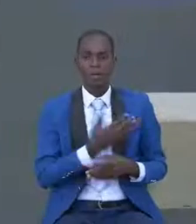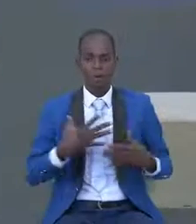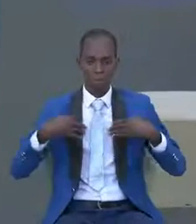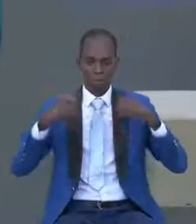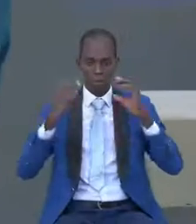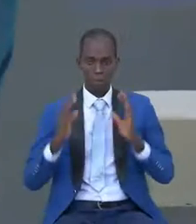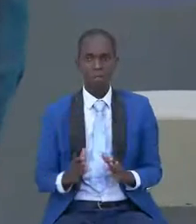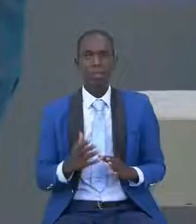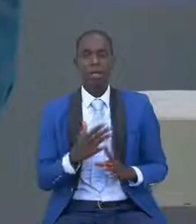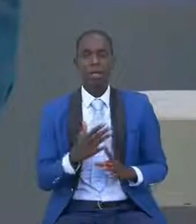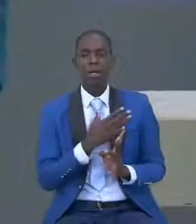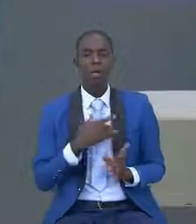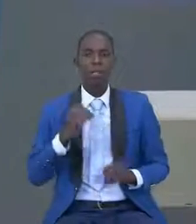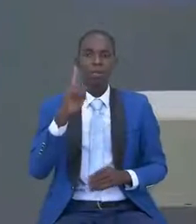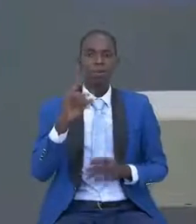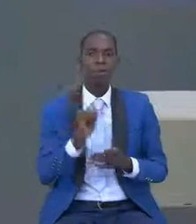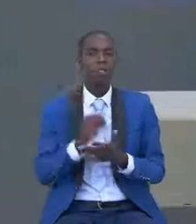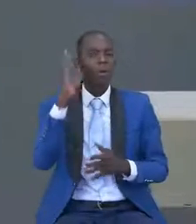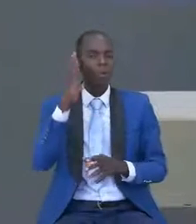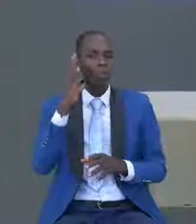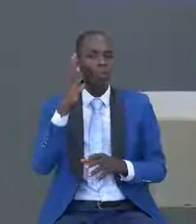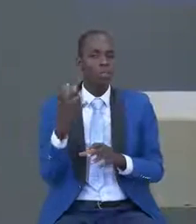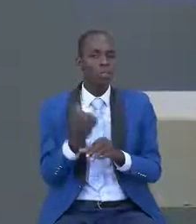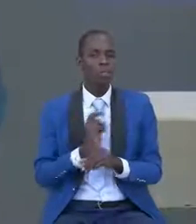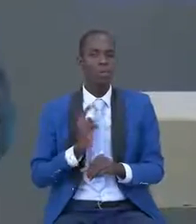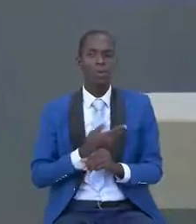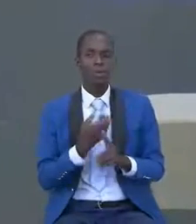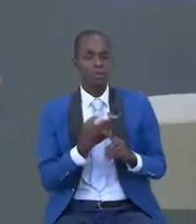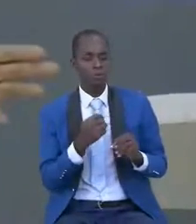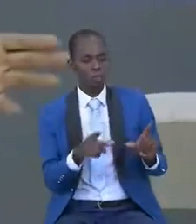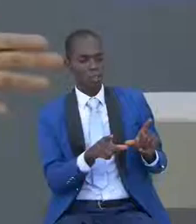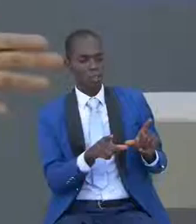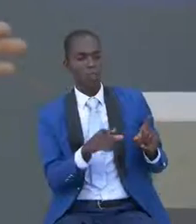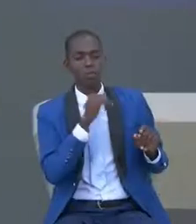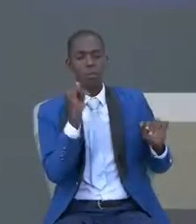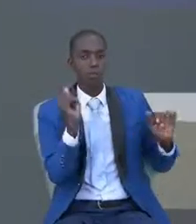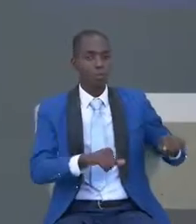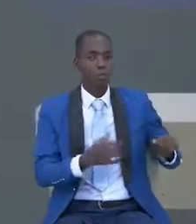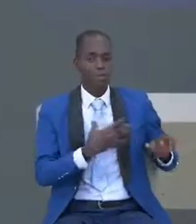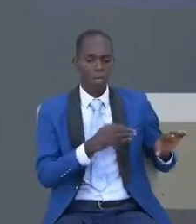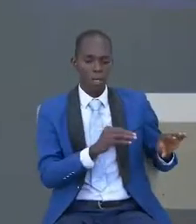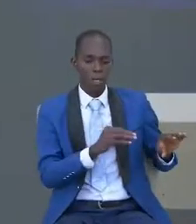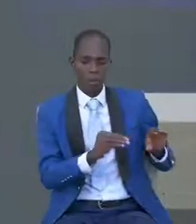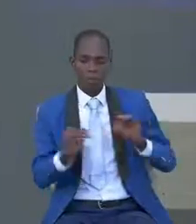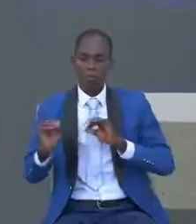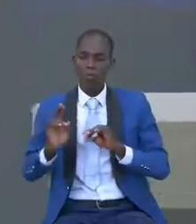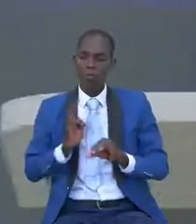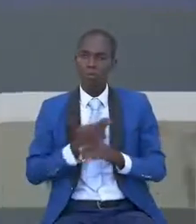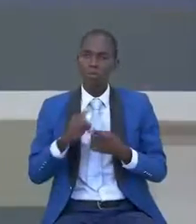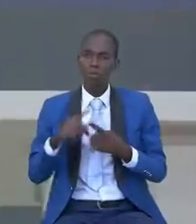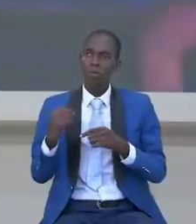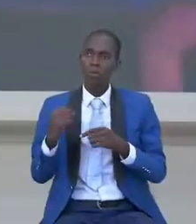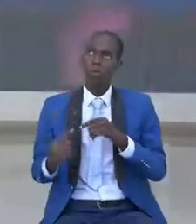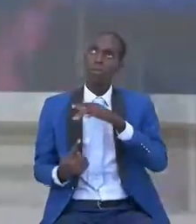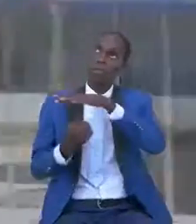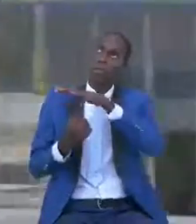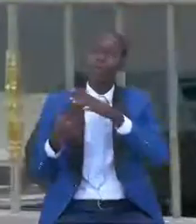force, celui qui nous amènera du niveau d'impossibilité et nous conduira à la hauteur